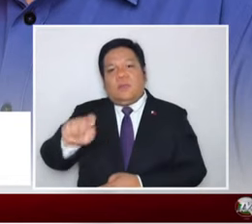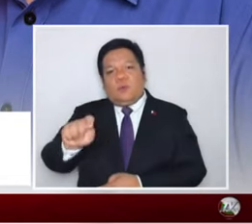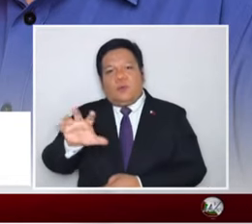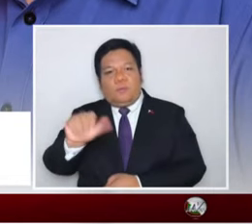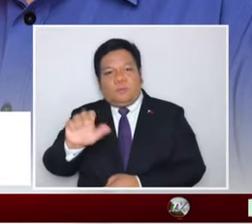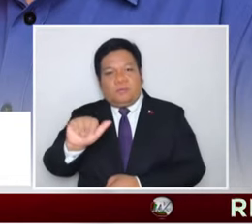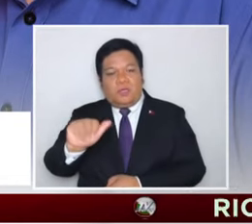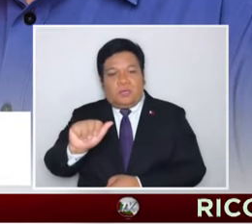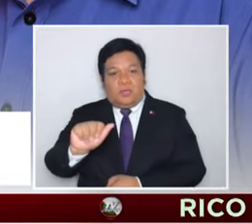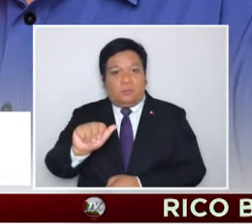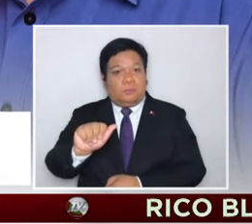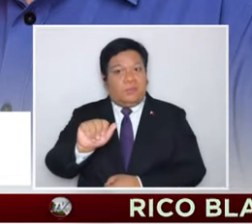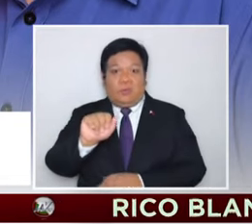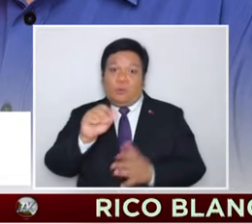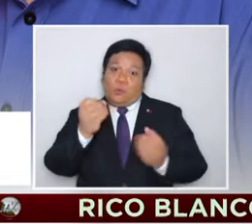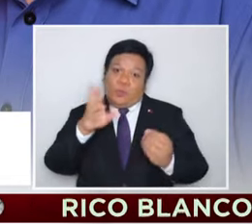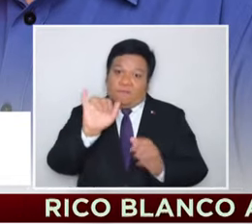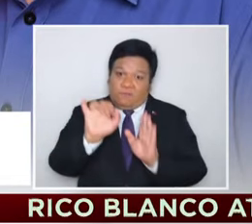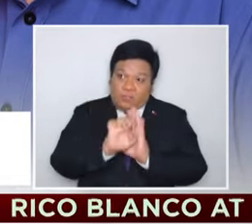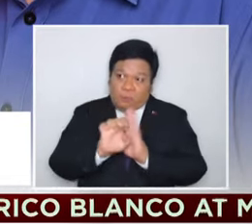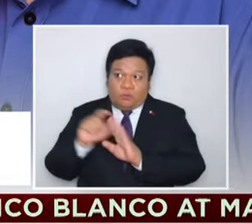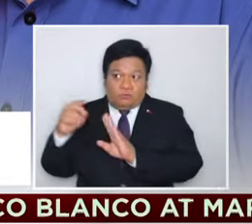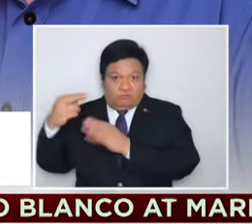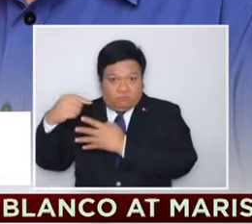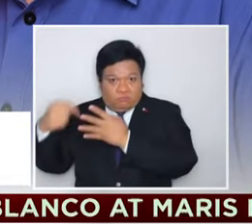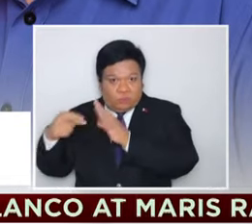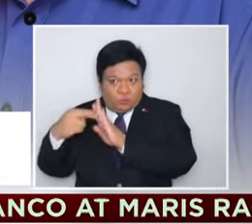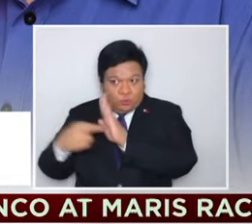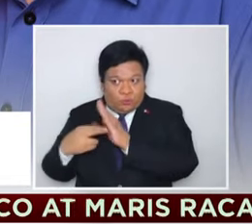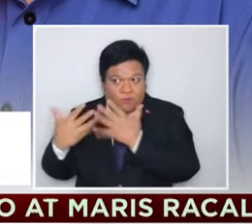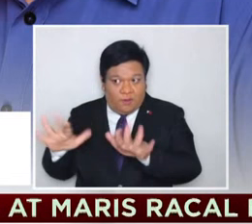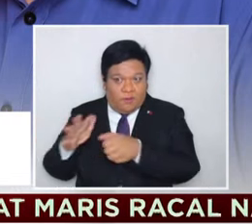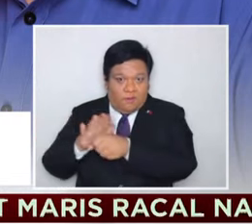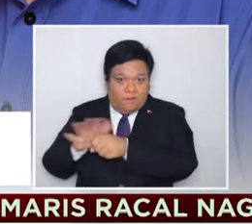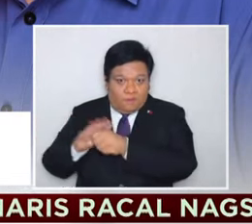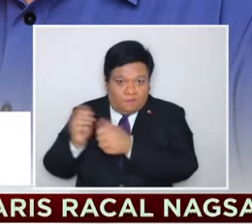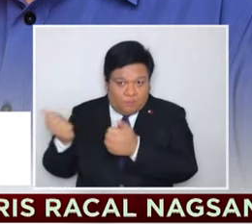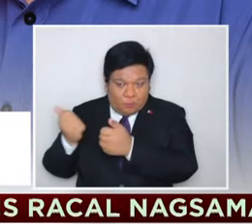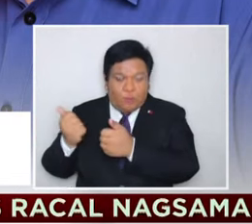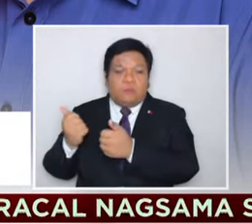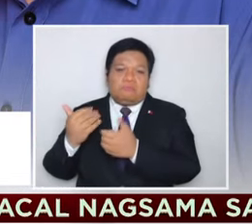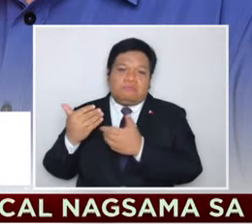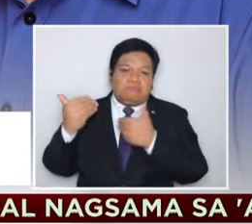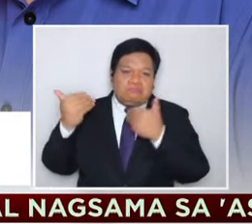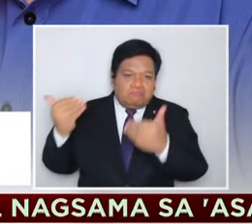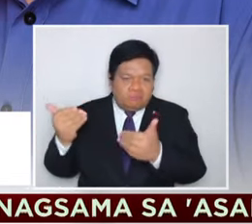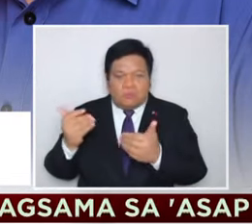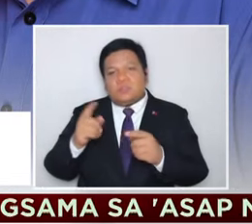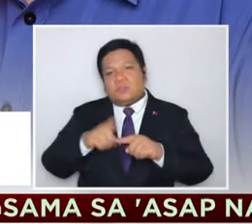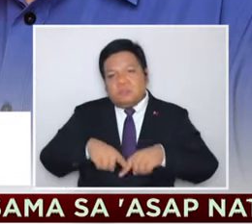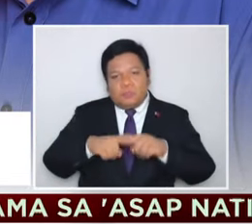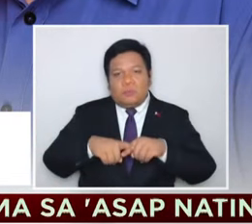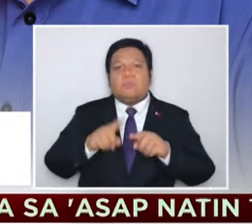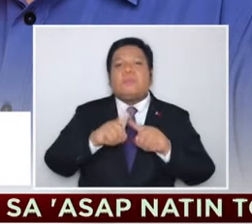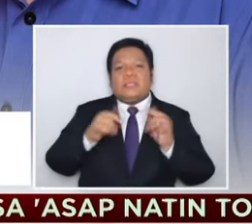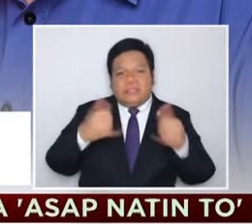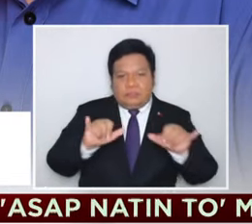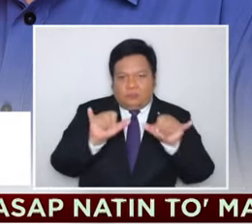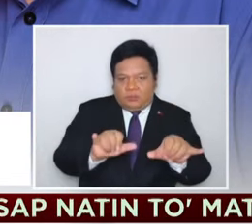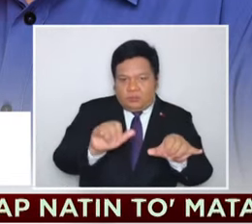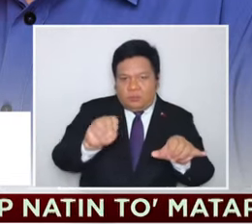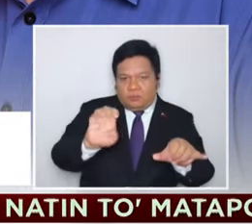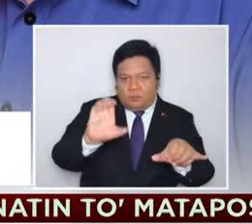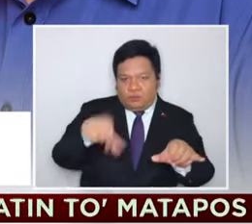po ang pilot GCQ with alert level system kung anuman ang mauna. Ayon kay Presidential Spokesperson Harry